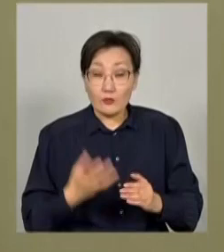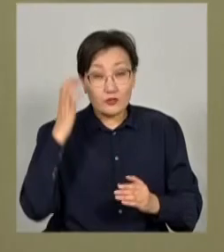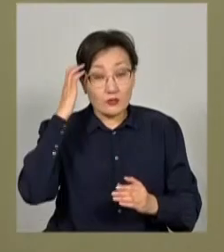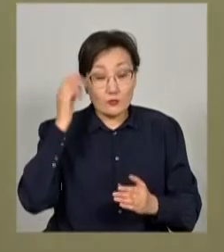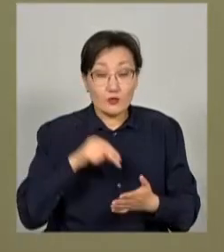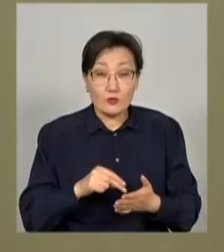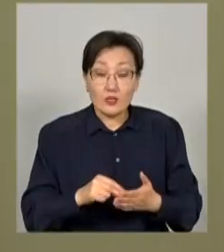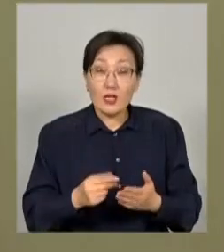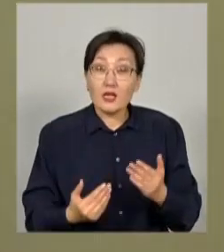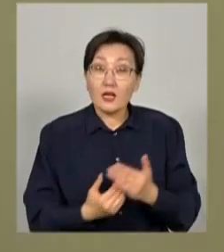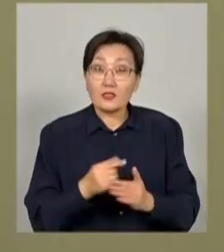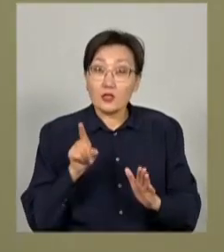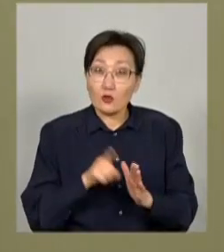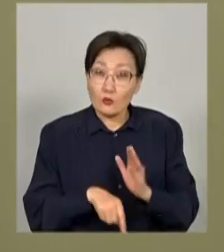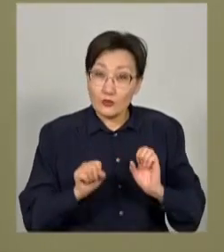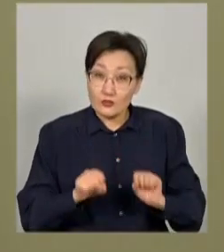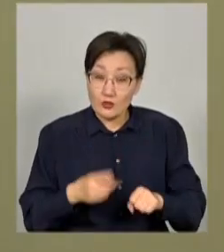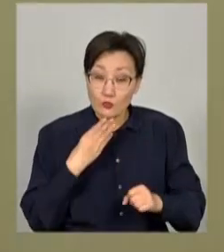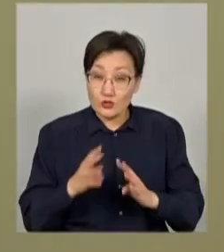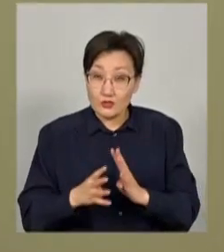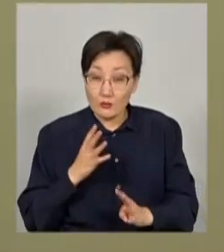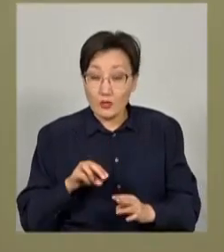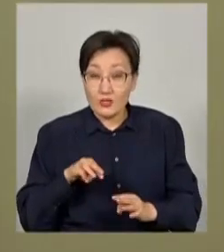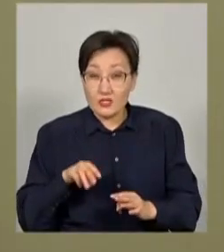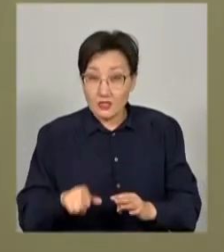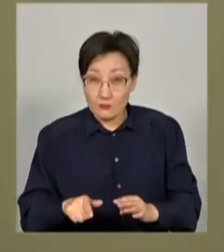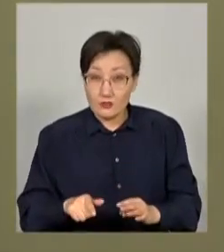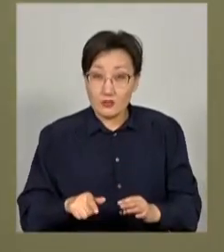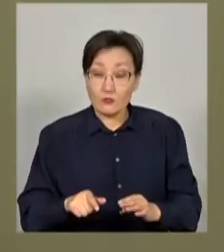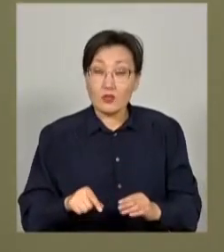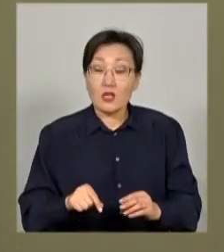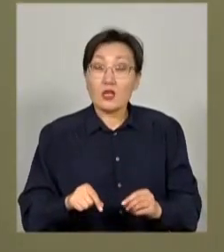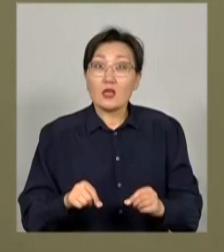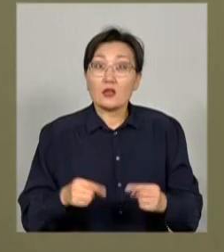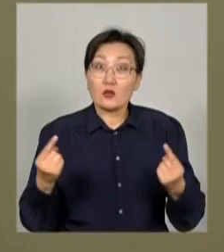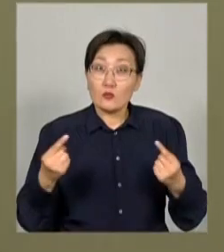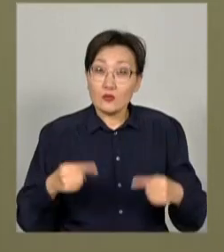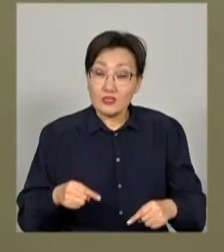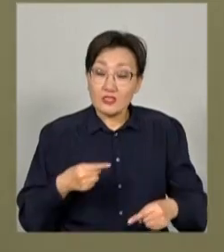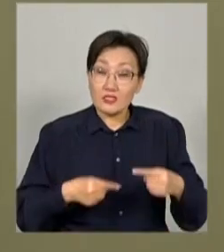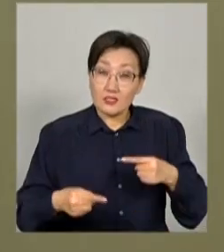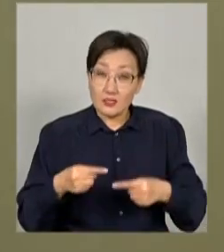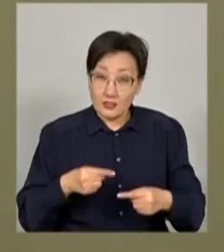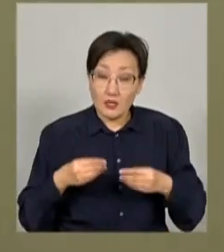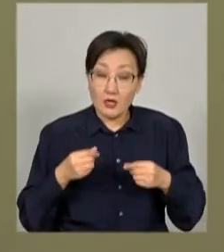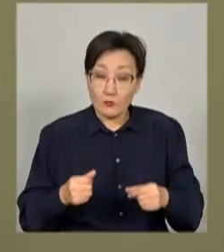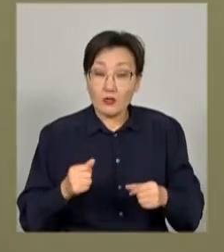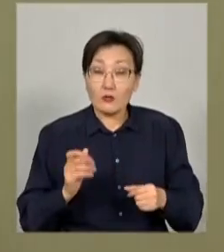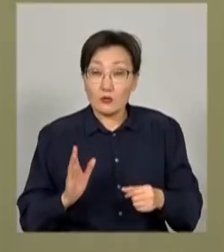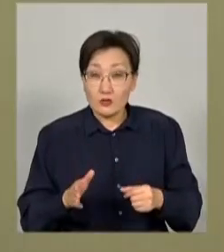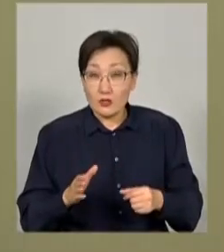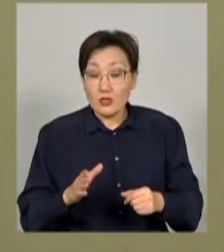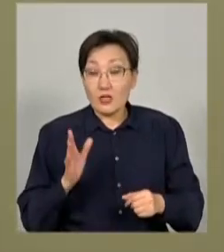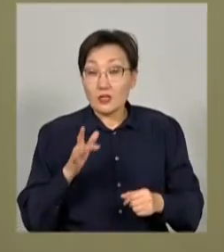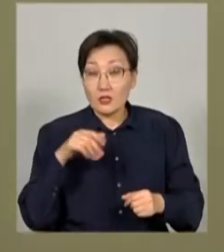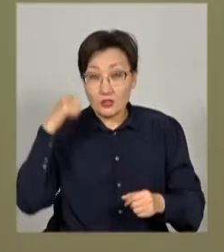қайтып құлдырап кетуі мүмкін. Ал ол өз кезегінде теңгеміздің де құнсыздануына кері ықпалын тигізуі мүмкін. Сондықтан да